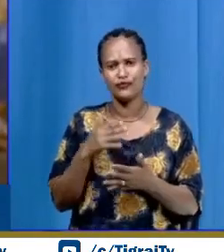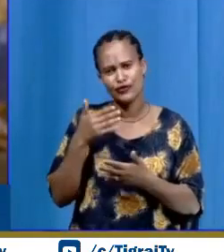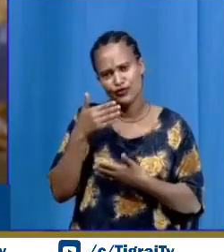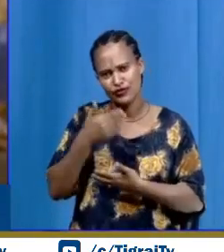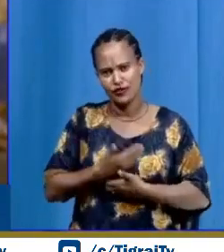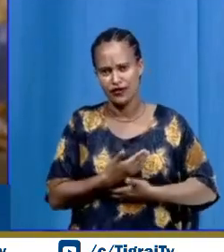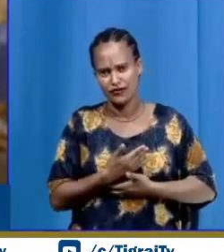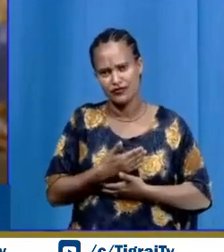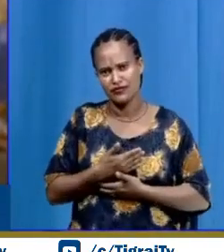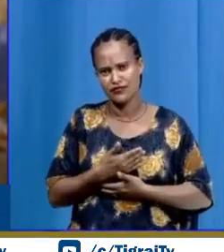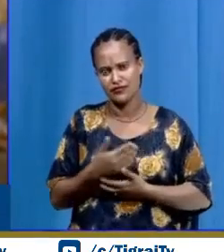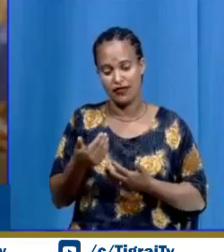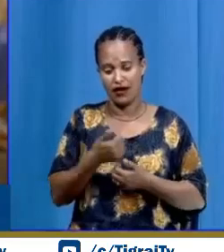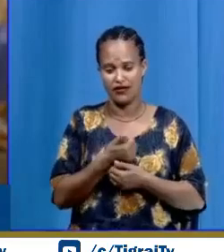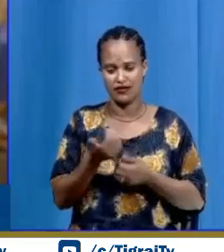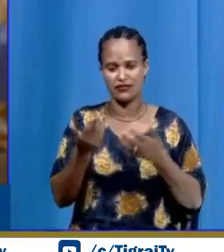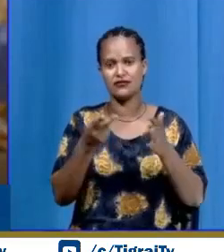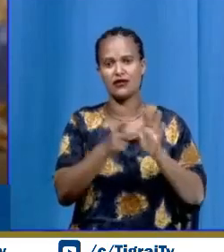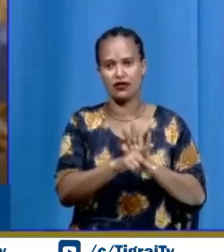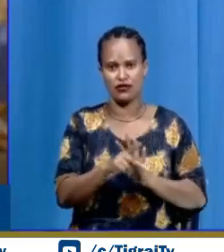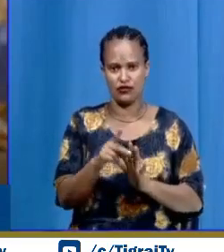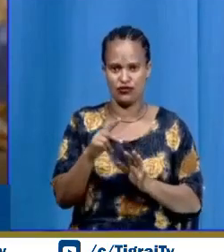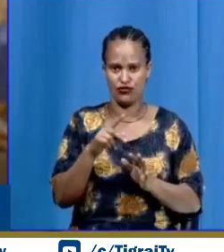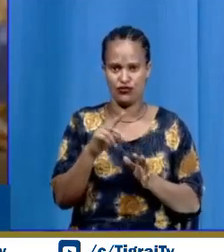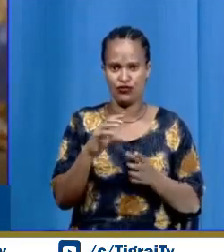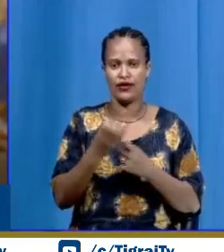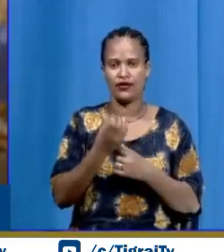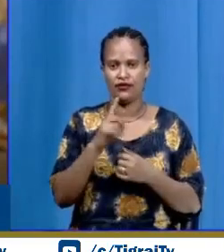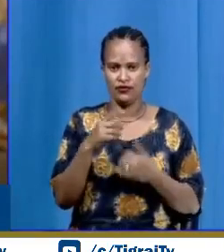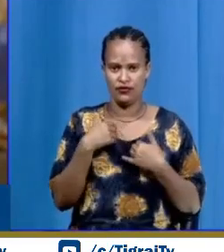ውላደን ዝሰኣናሉ ከባብታት እዩ እኒሄ።